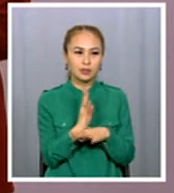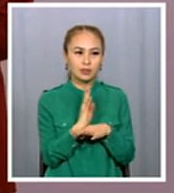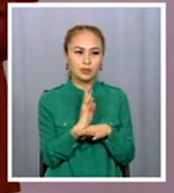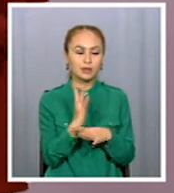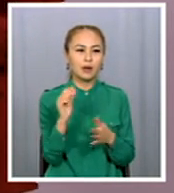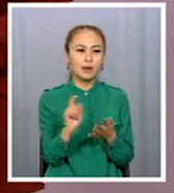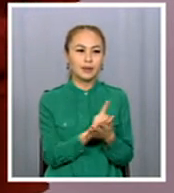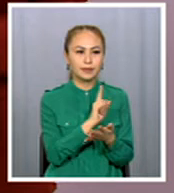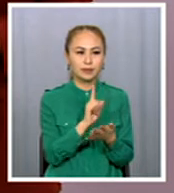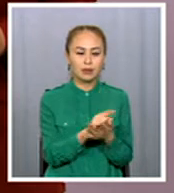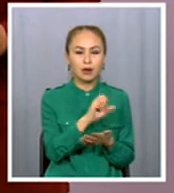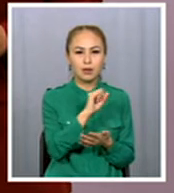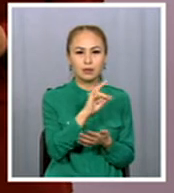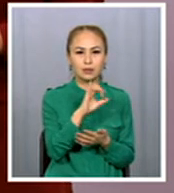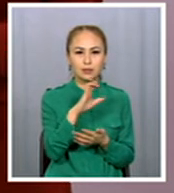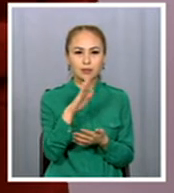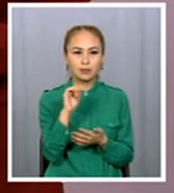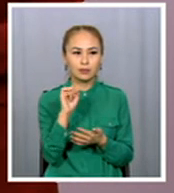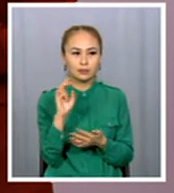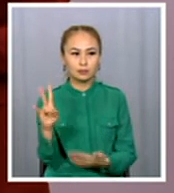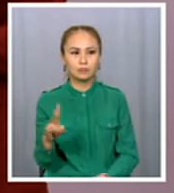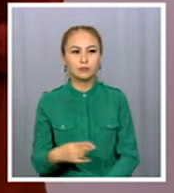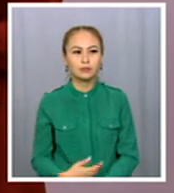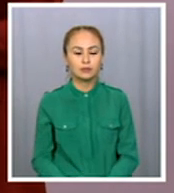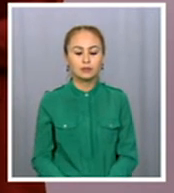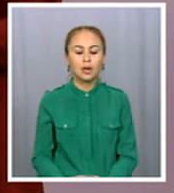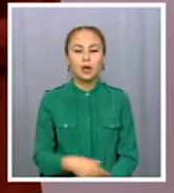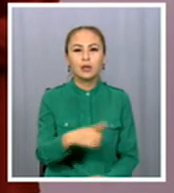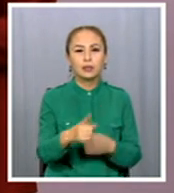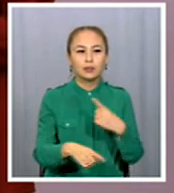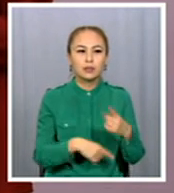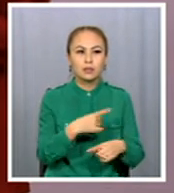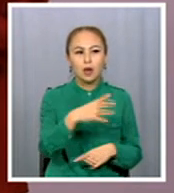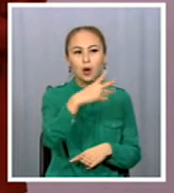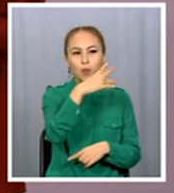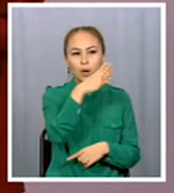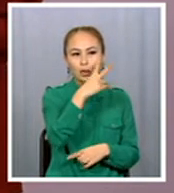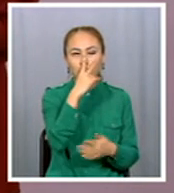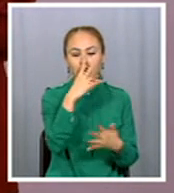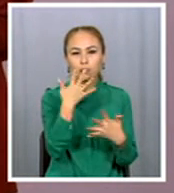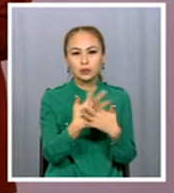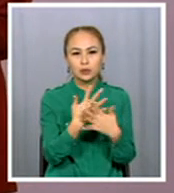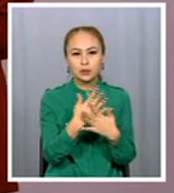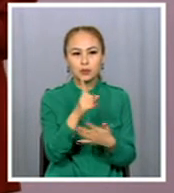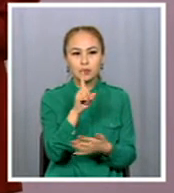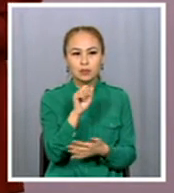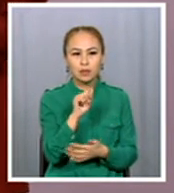Әрине, арыстан. Келесі, уақытты көрсететін зат.